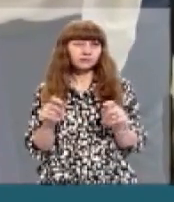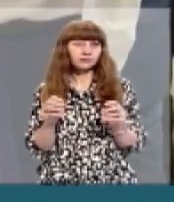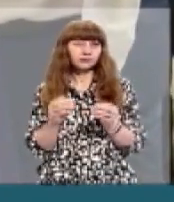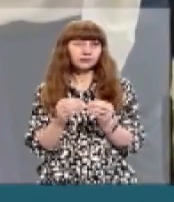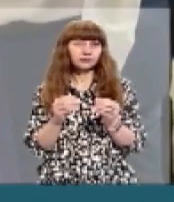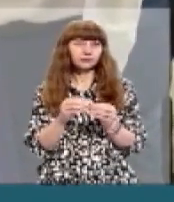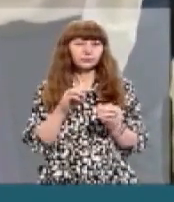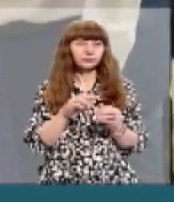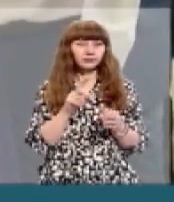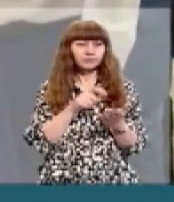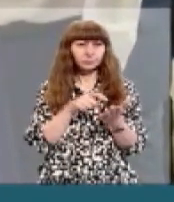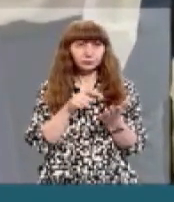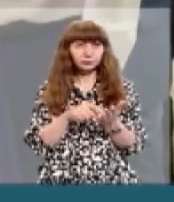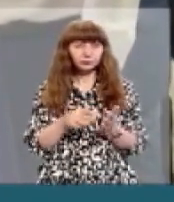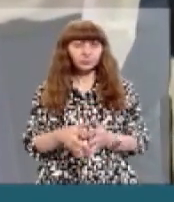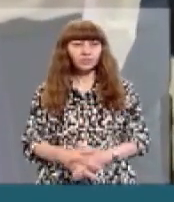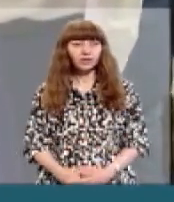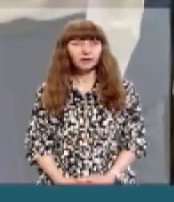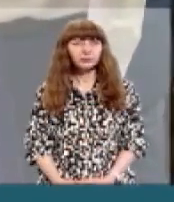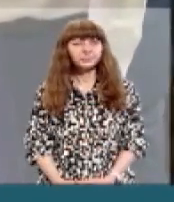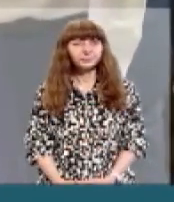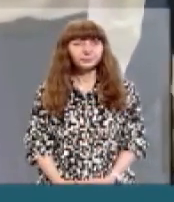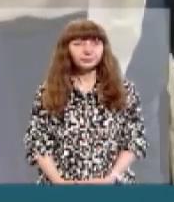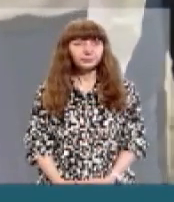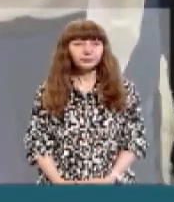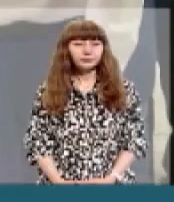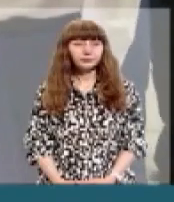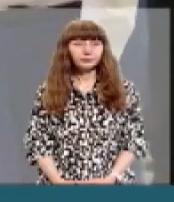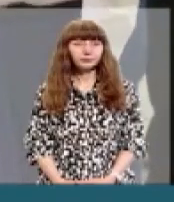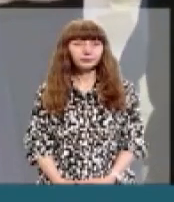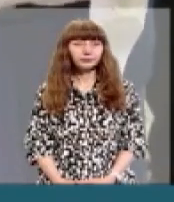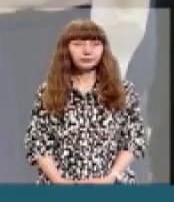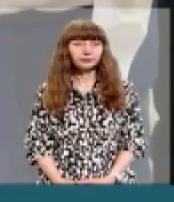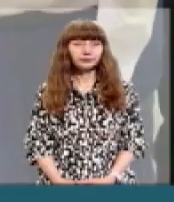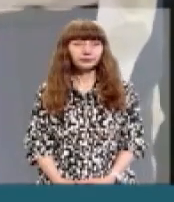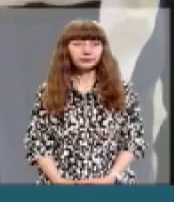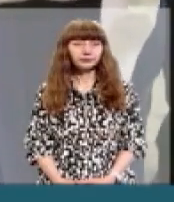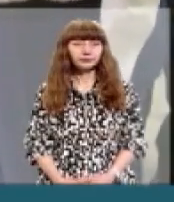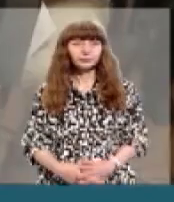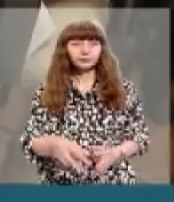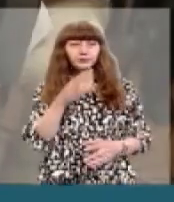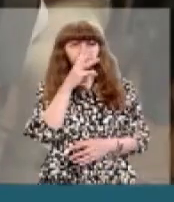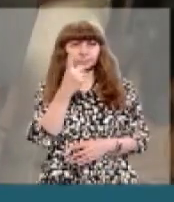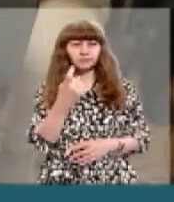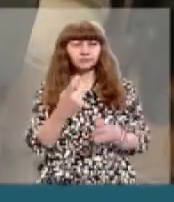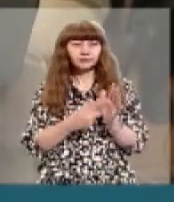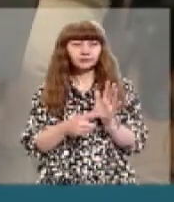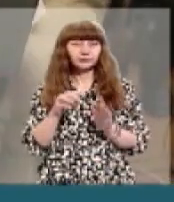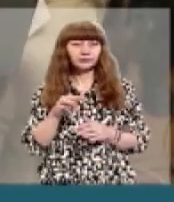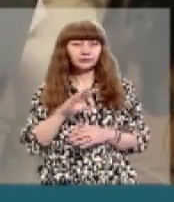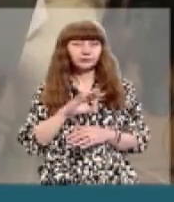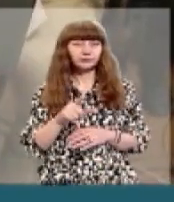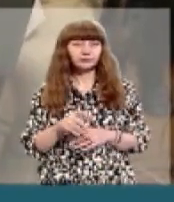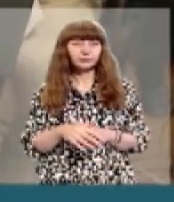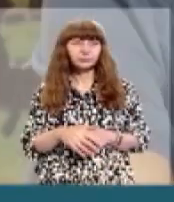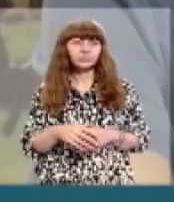голов. Двух птичников будет составлять 20 тысяч голов птицы. Будут созданы 40 рабочих мест, среднемесячная зарплата 170 тысяч тенге. Аким области провел встречу с